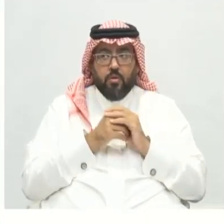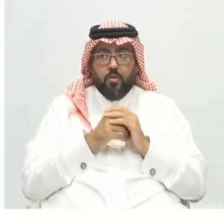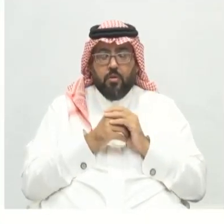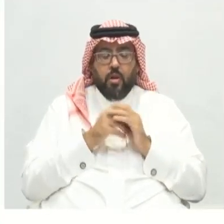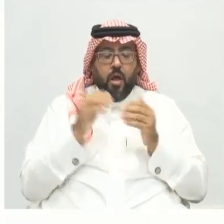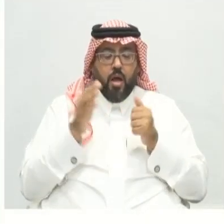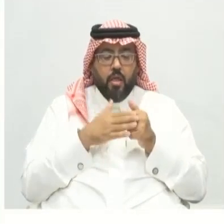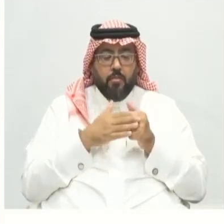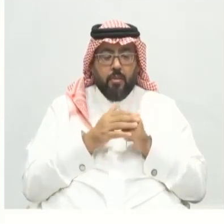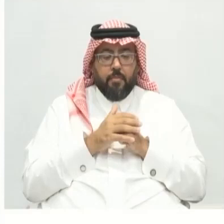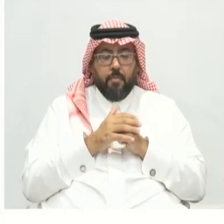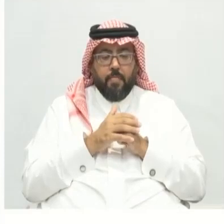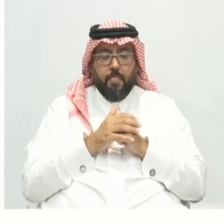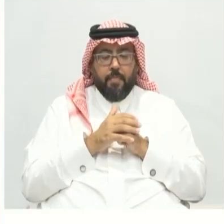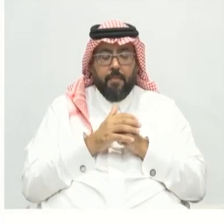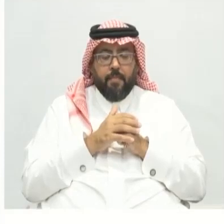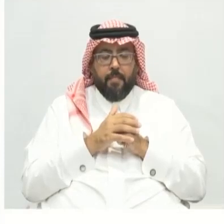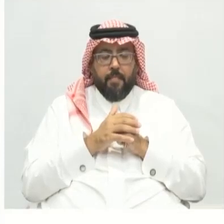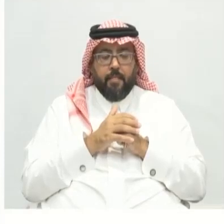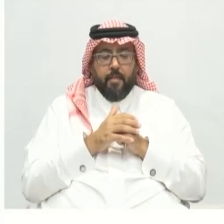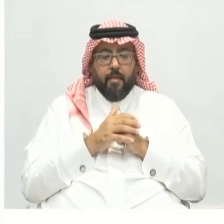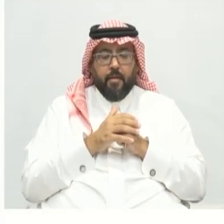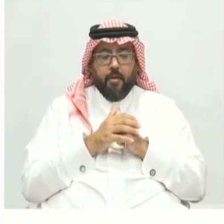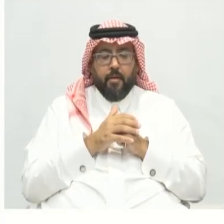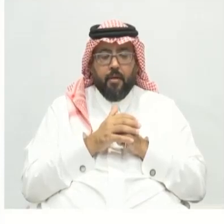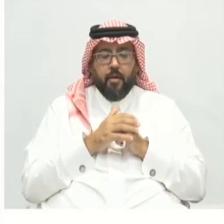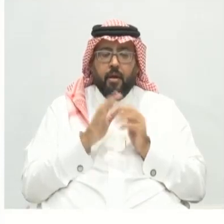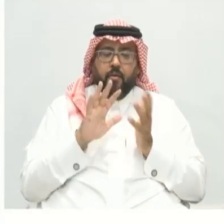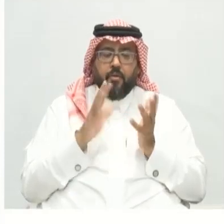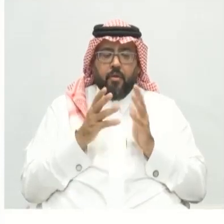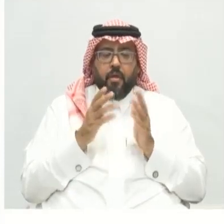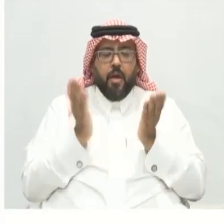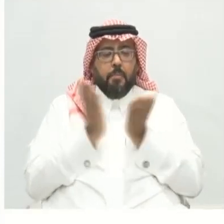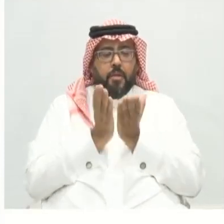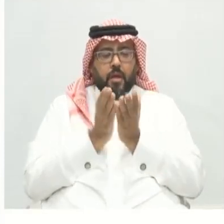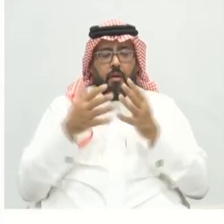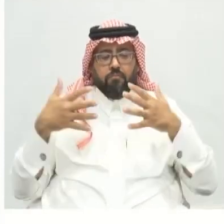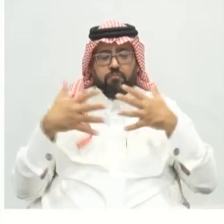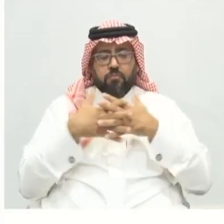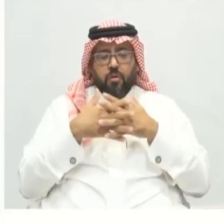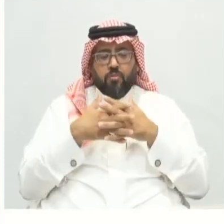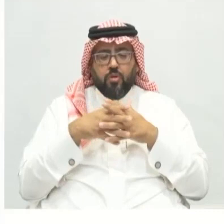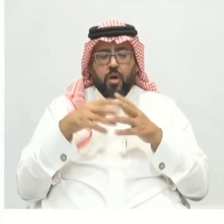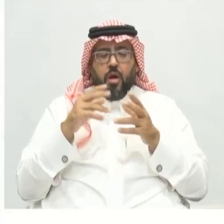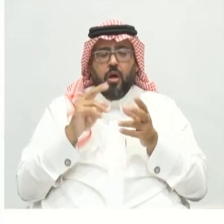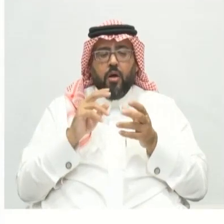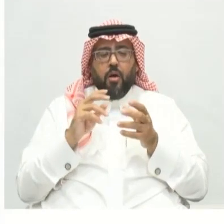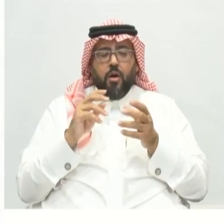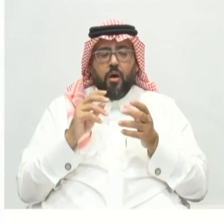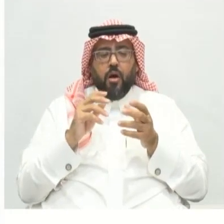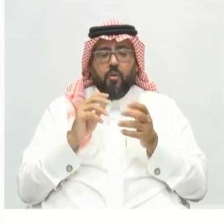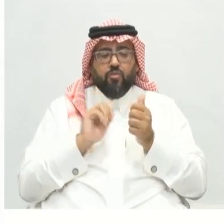الى الخدمه افترض ان مدرستك تريد المشاركه في مسابقه الروبوت